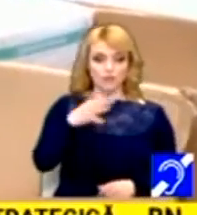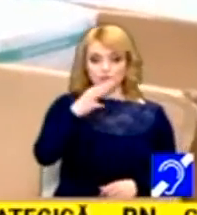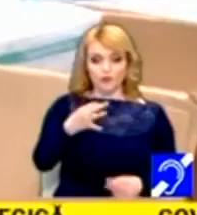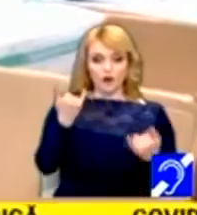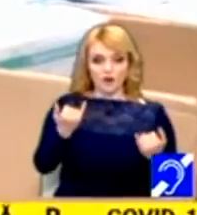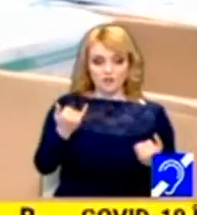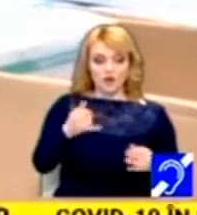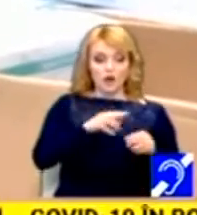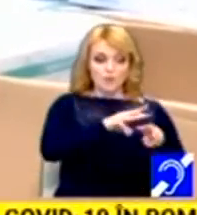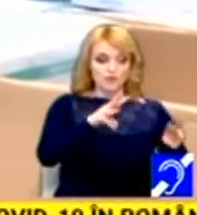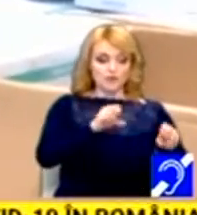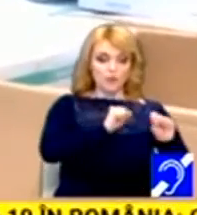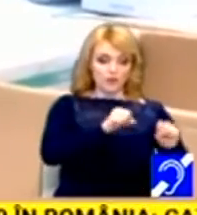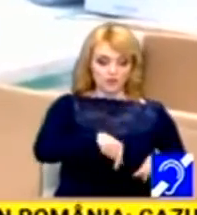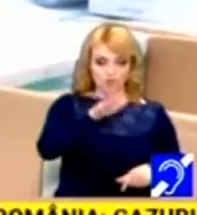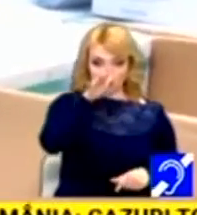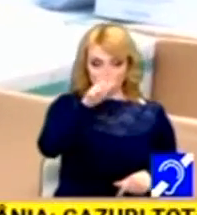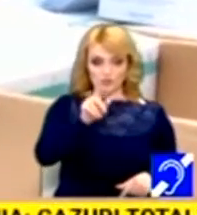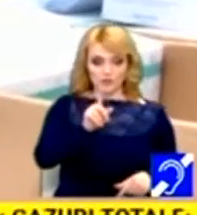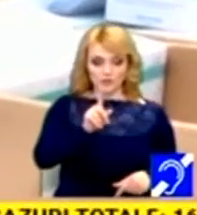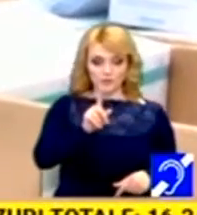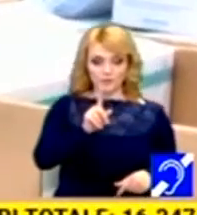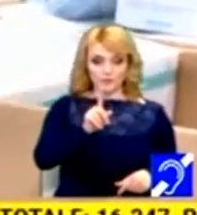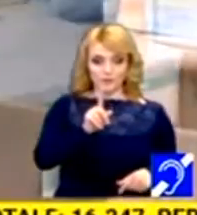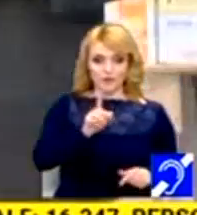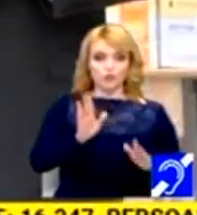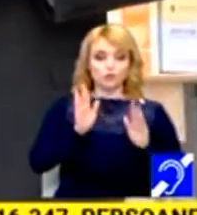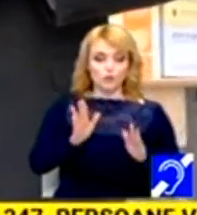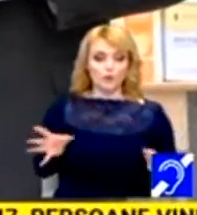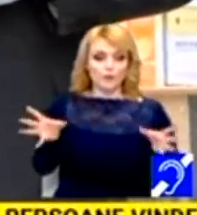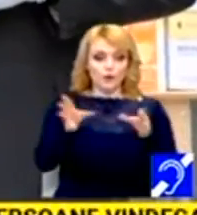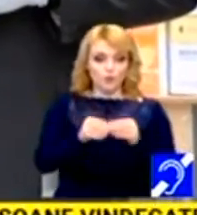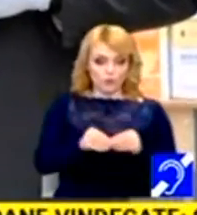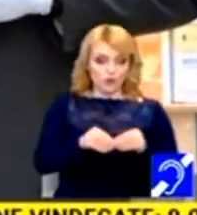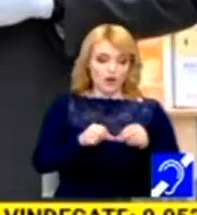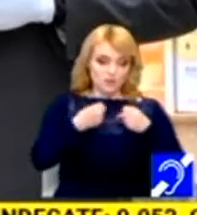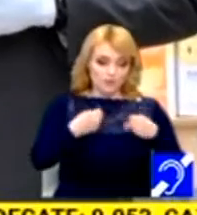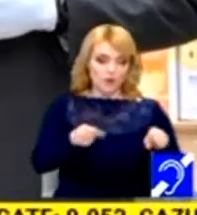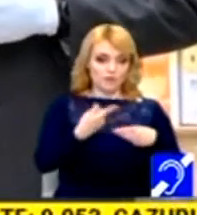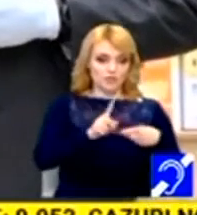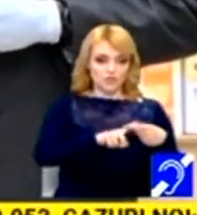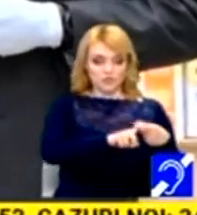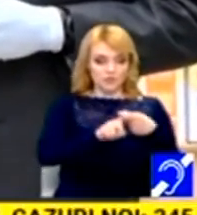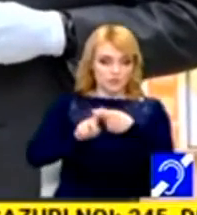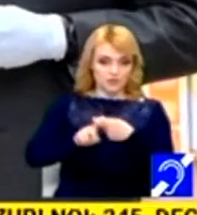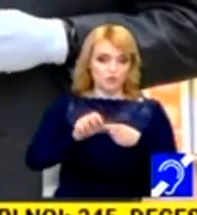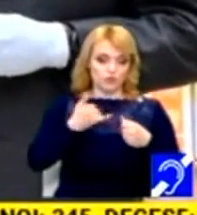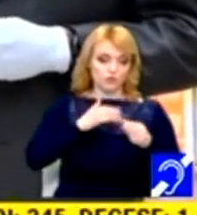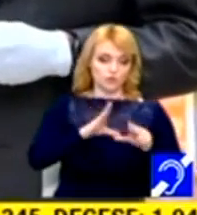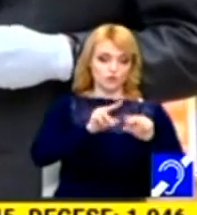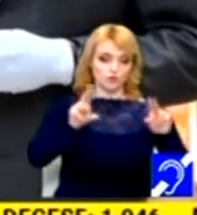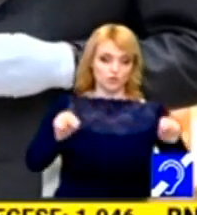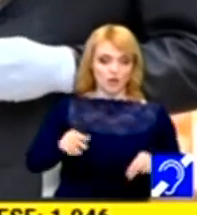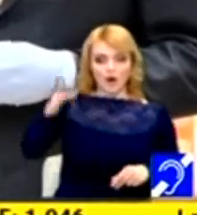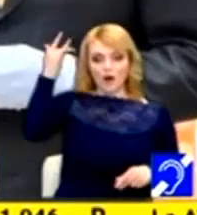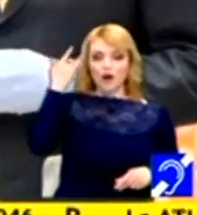spus astăzi ministrului apărării de la Chișinău, cităm, doar împreună vom depăși această criză și vom avea succes.